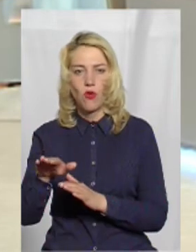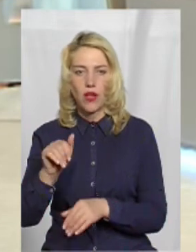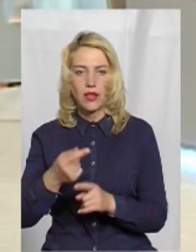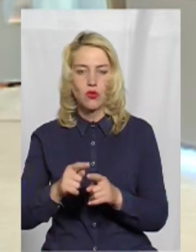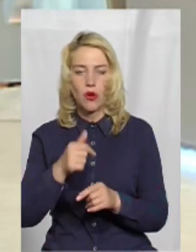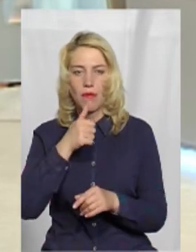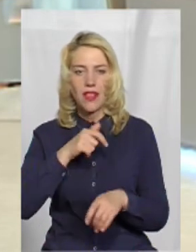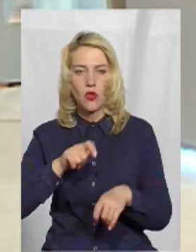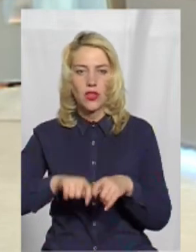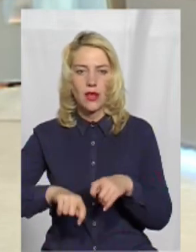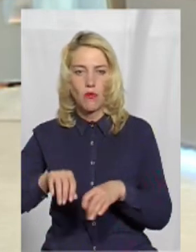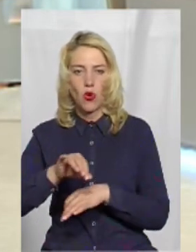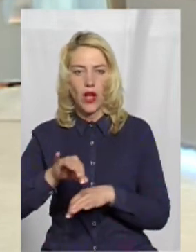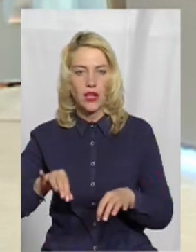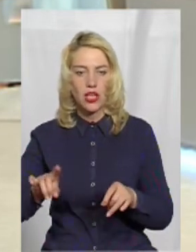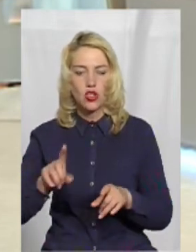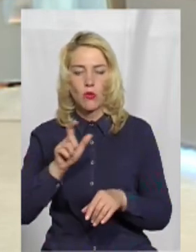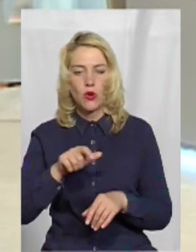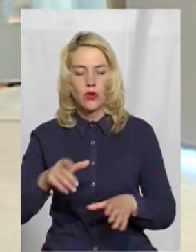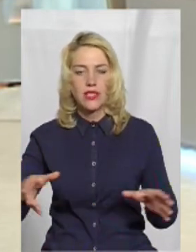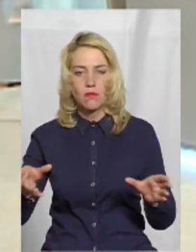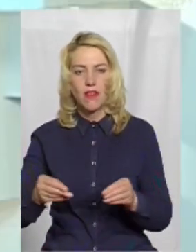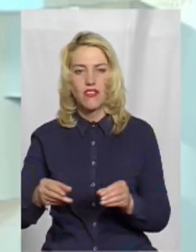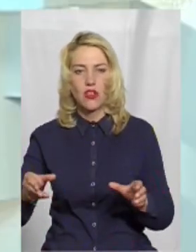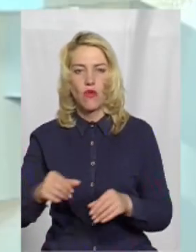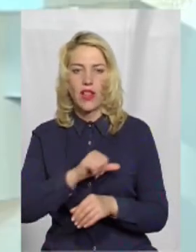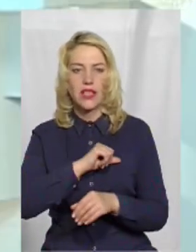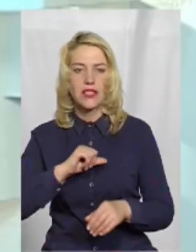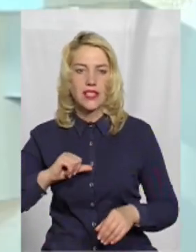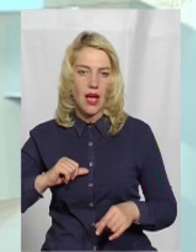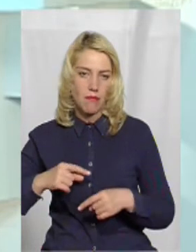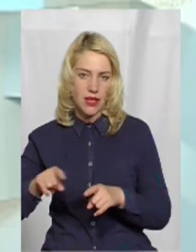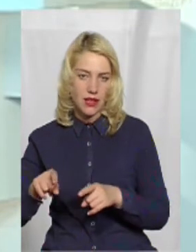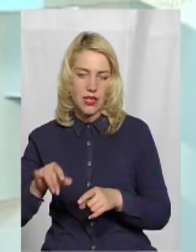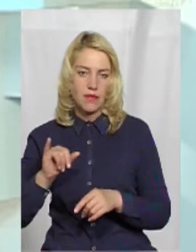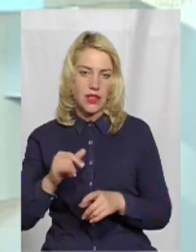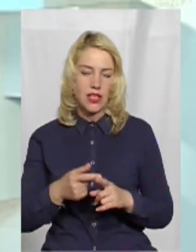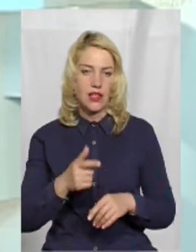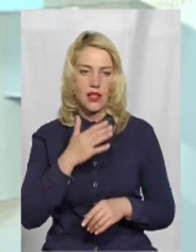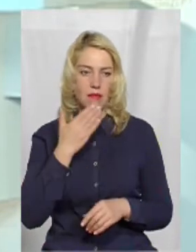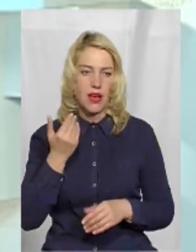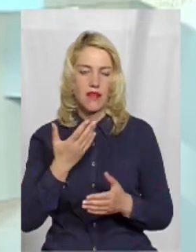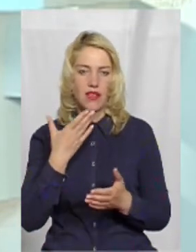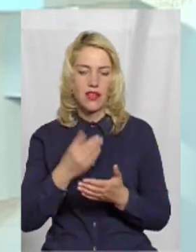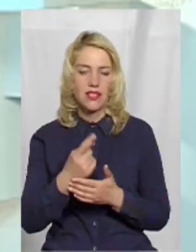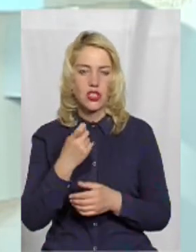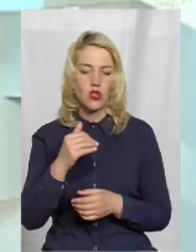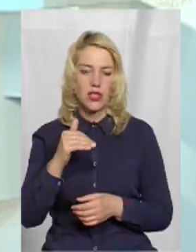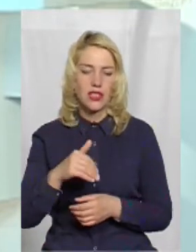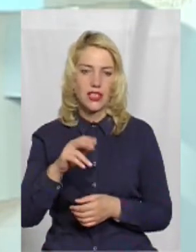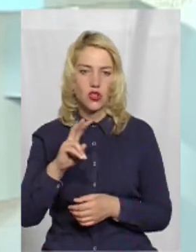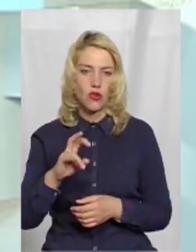пілотний проєкт, і для того, щоб люди співфінансували самі. Тобто, я розумію, що в мене там немає власних 100 тисяч доларів, да, але в мене